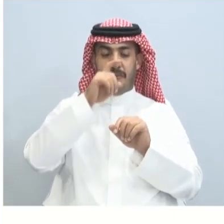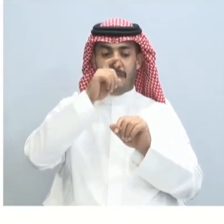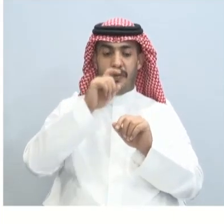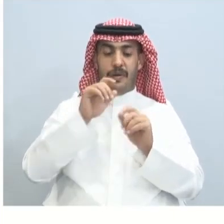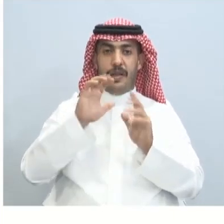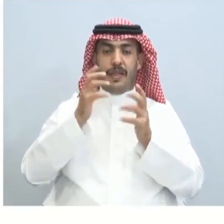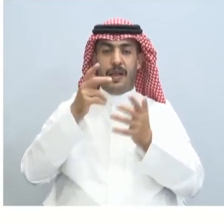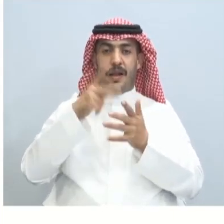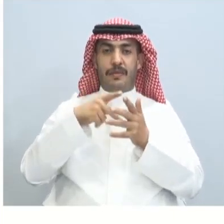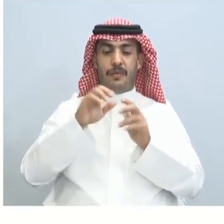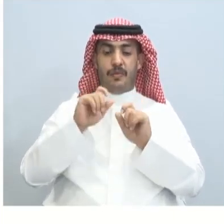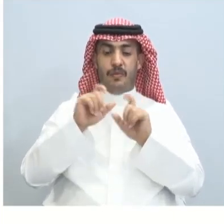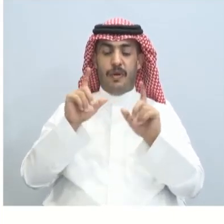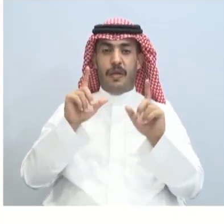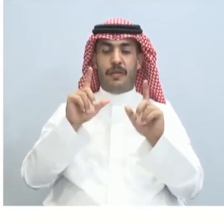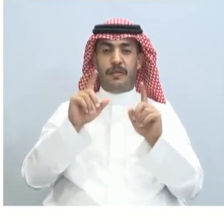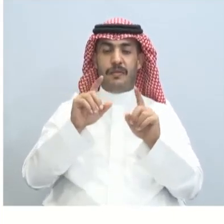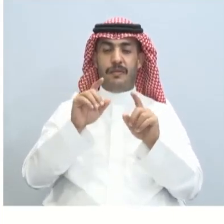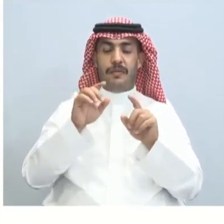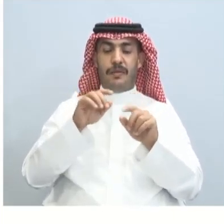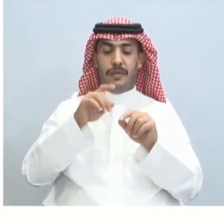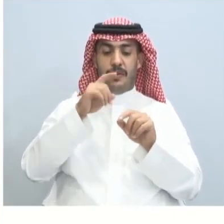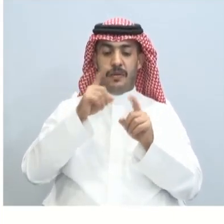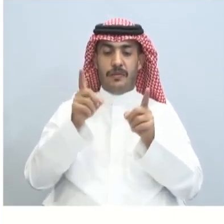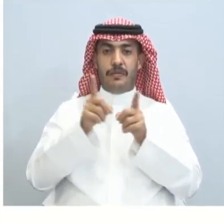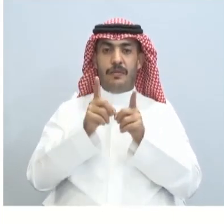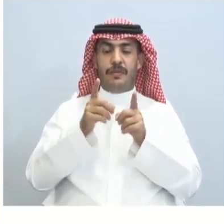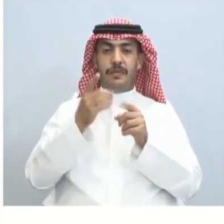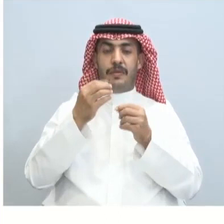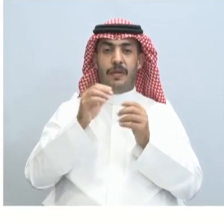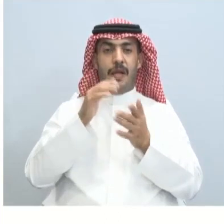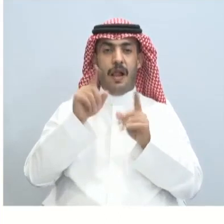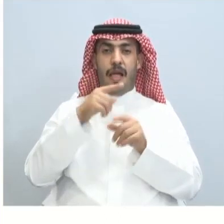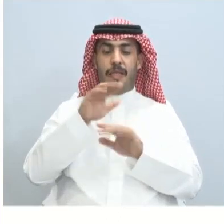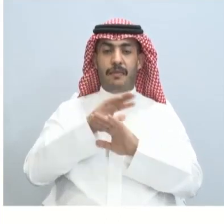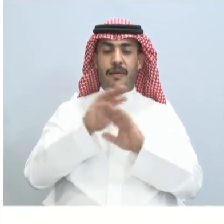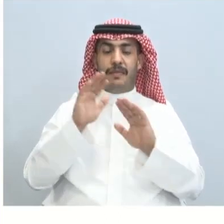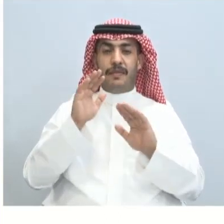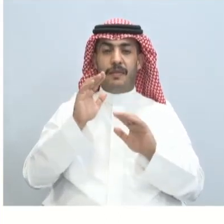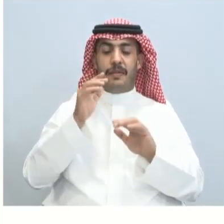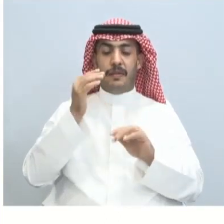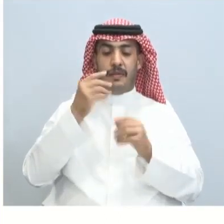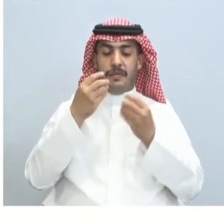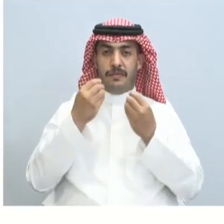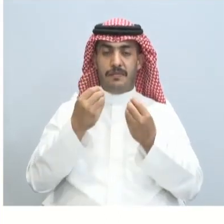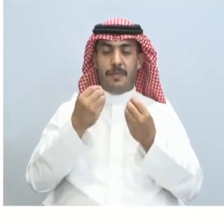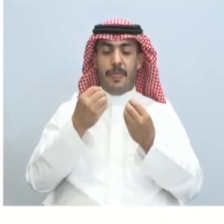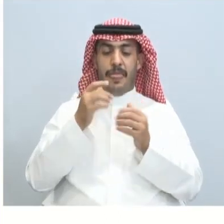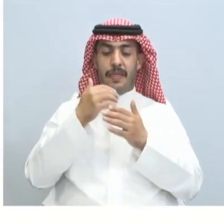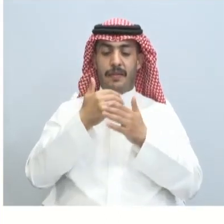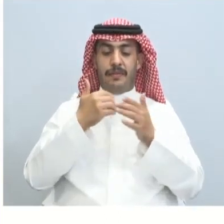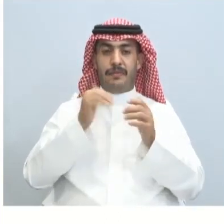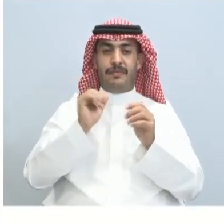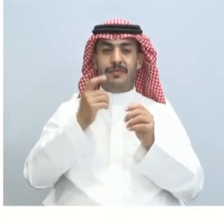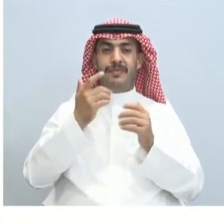الاداريه الرسميه الوضوح لابد تكون واضحه مختصره خاليه من الاخطاء فيها لطافه بعيدا عن